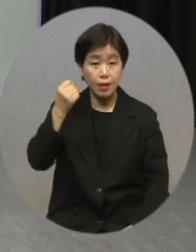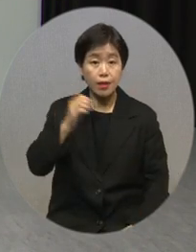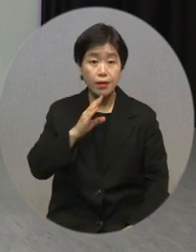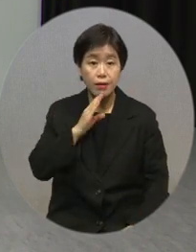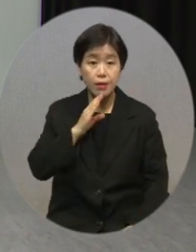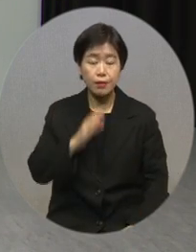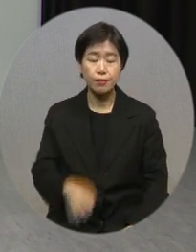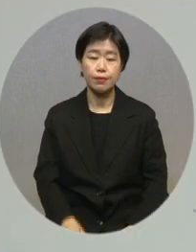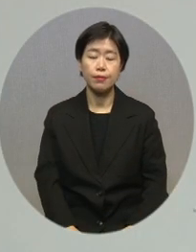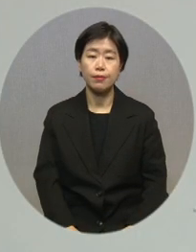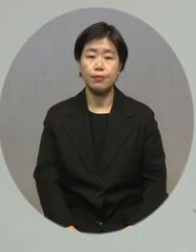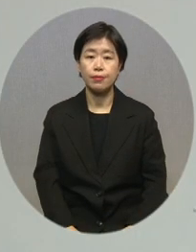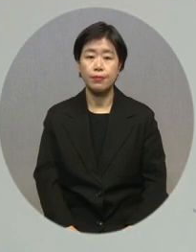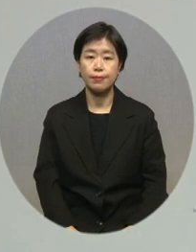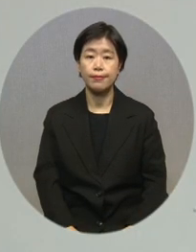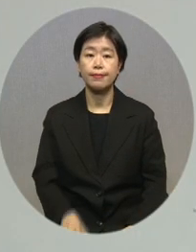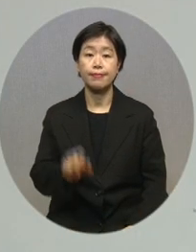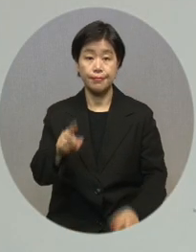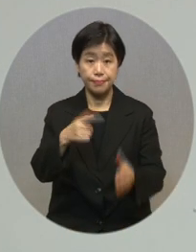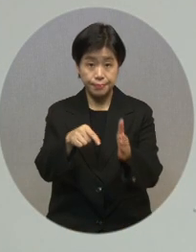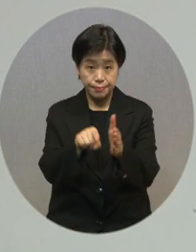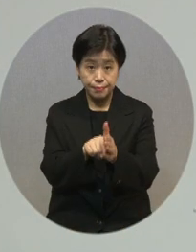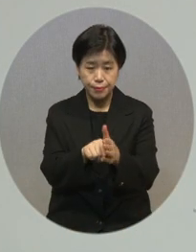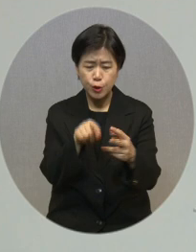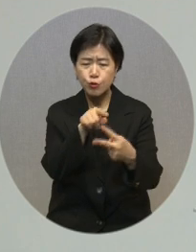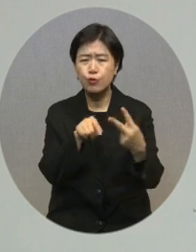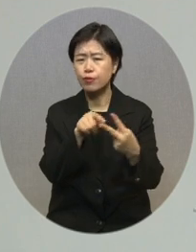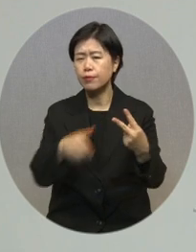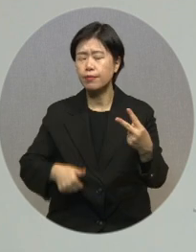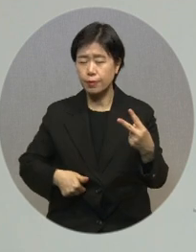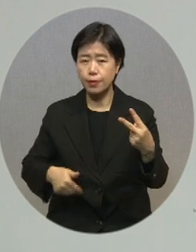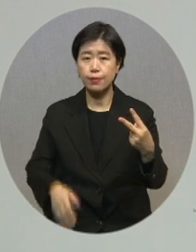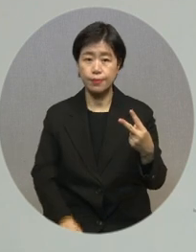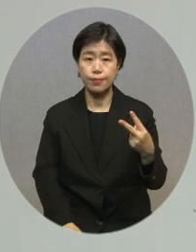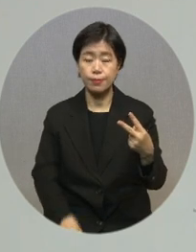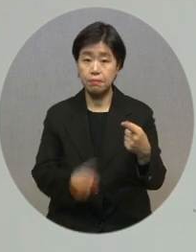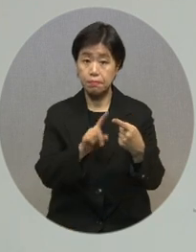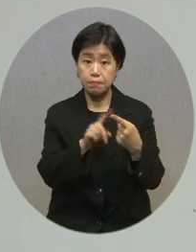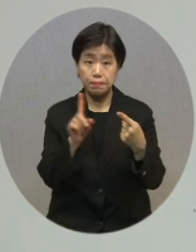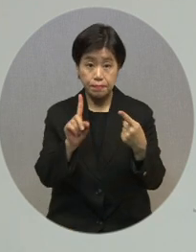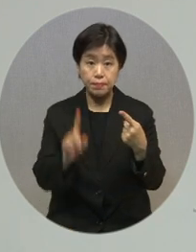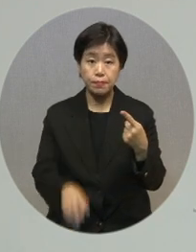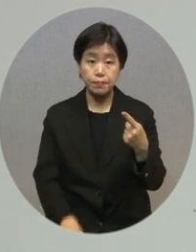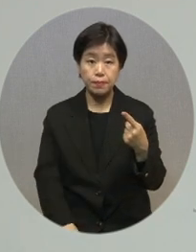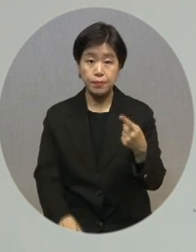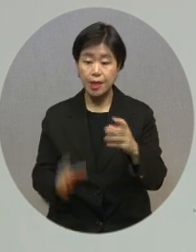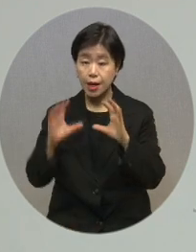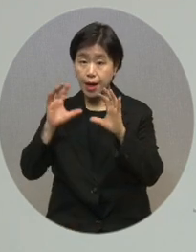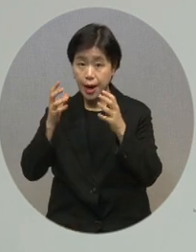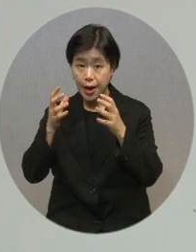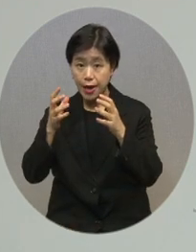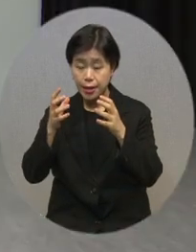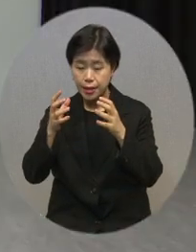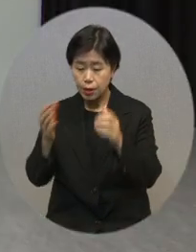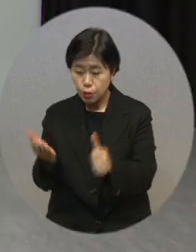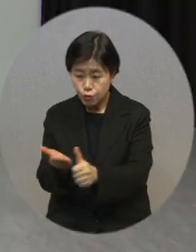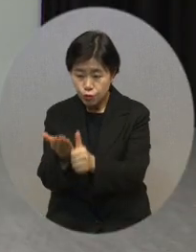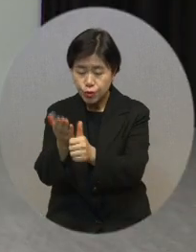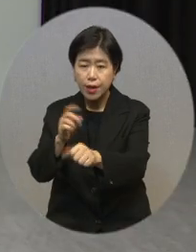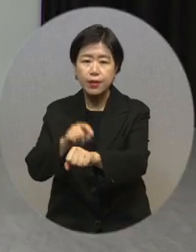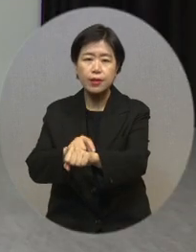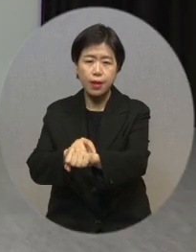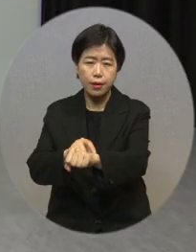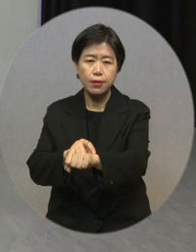조건이 될 수 예. 있을 것 같거든요. 예. 그러기 위해서는 딱 두 가지가 먼저 필요하다고 생각합니다. 예. 하나는 육아 시간을 확보해 줘야 됩니다. 그러니까 네.